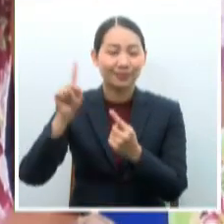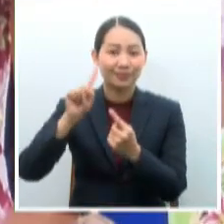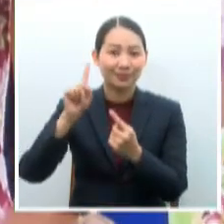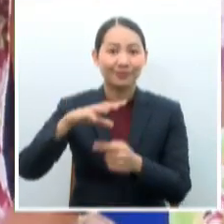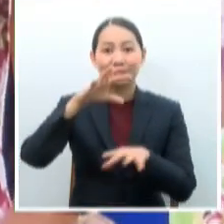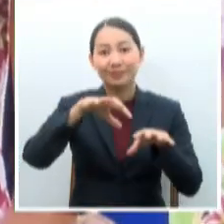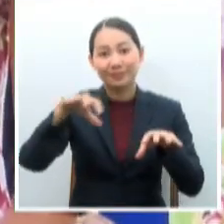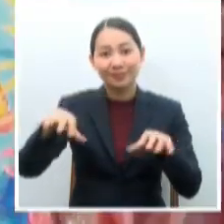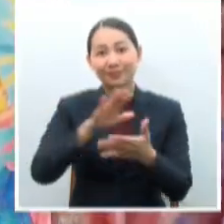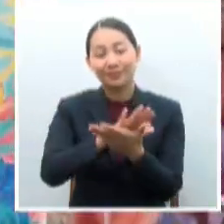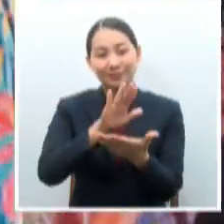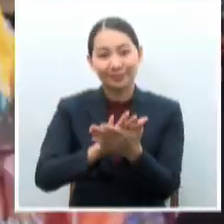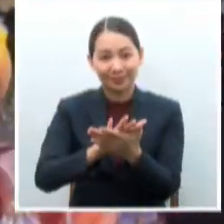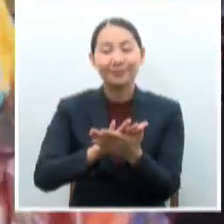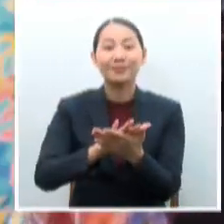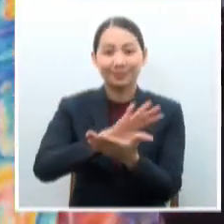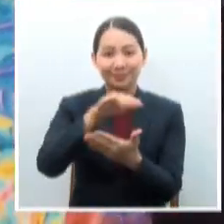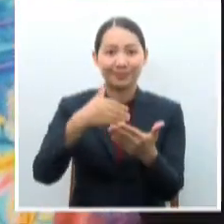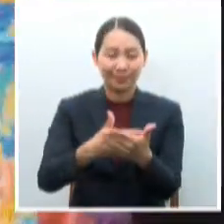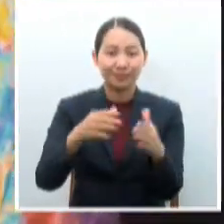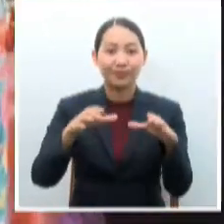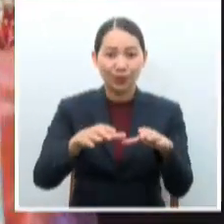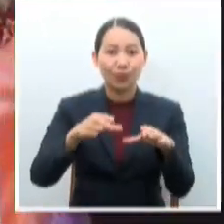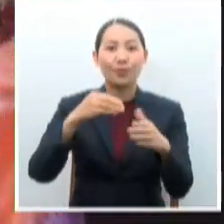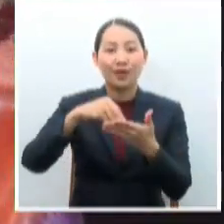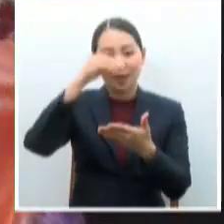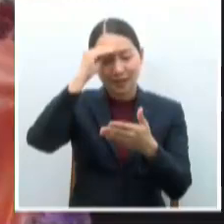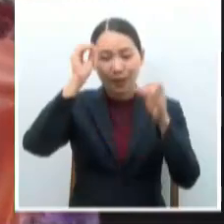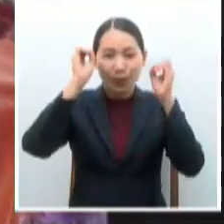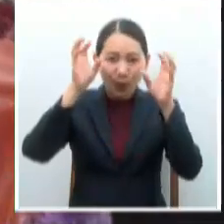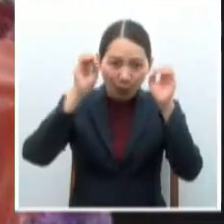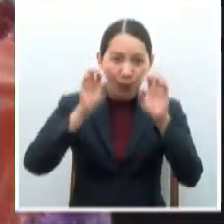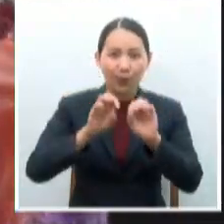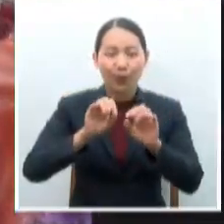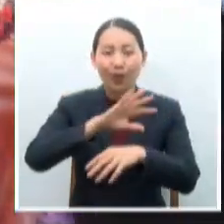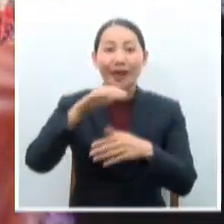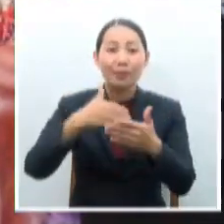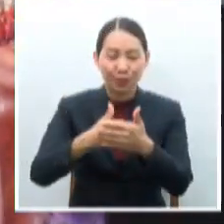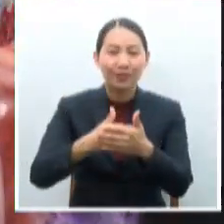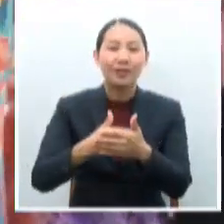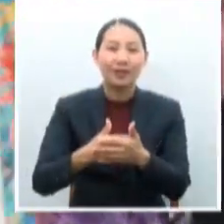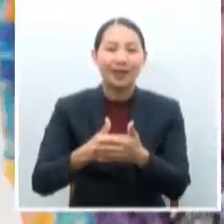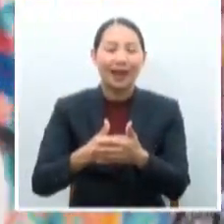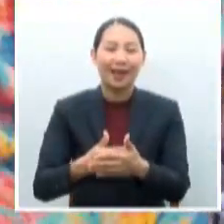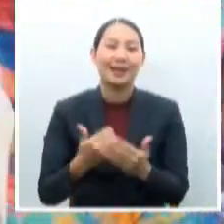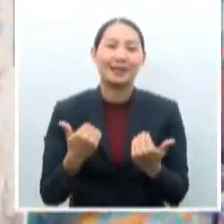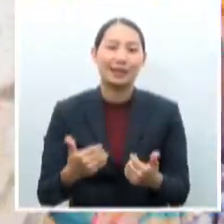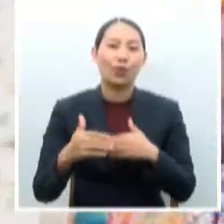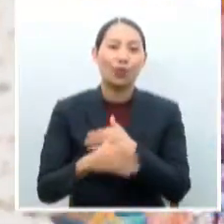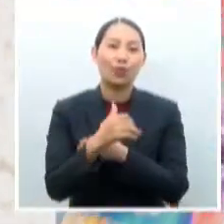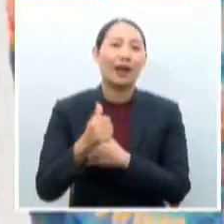และก็พี่น้องเพื่อนครูบุคลากรทางการศึกษาทุกท่านครับวันนี้มีโอกาสดีครับได้มาร่วมงานกิจกรรมของสืบสานประเพณีวัฒน